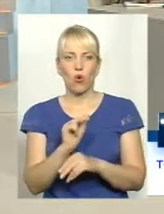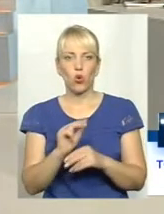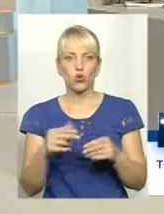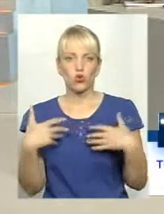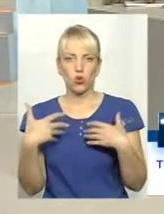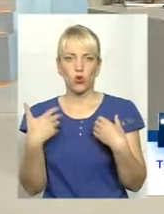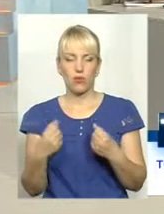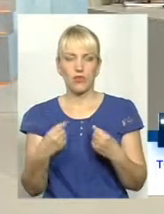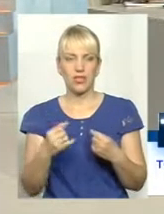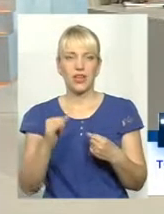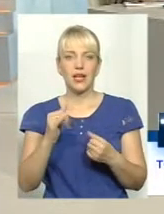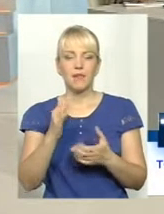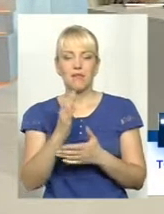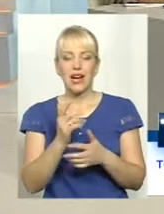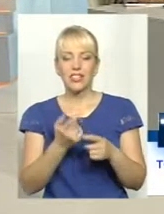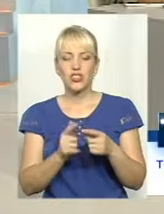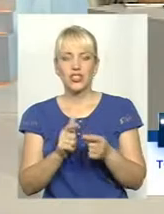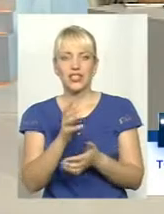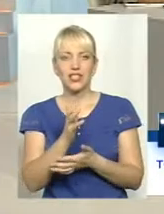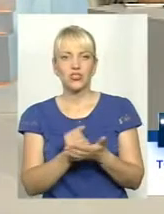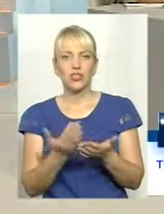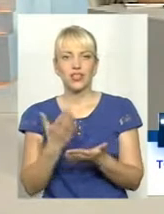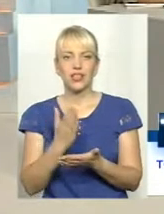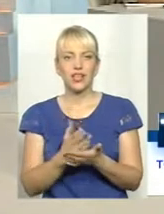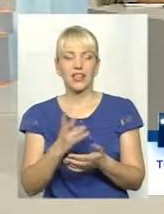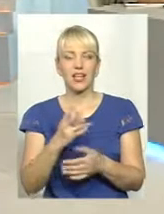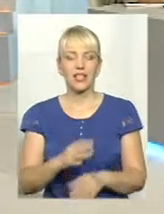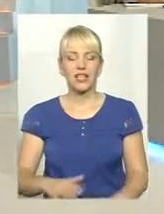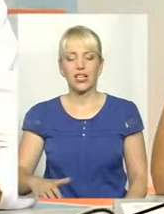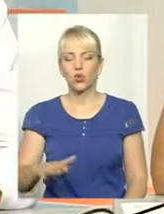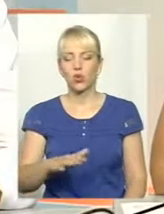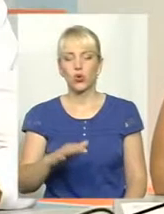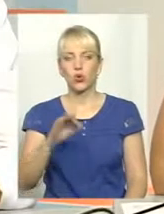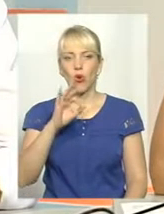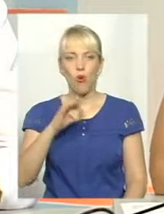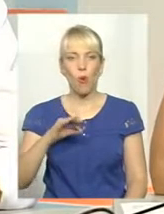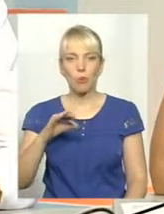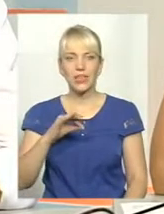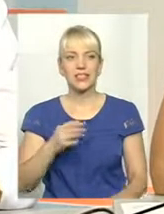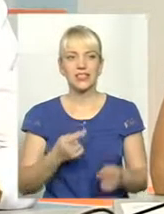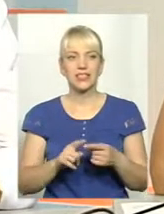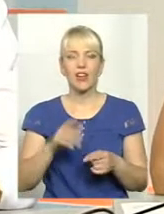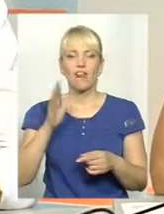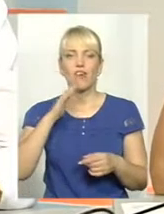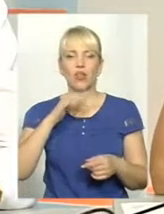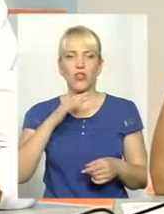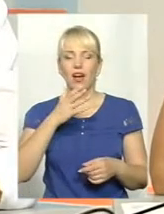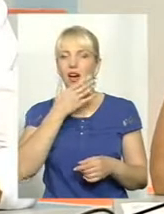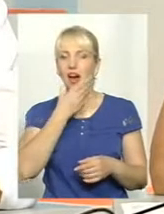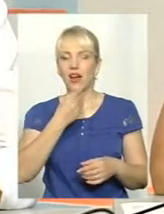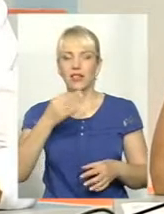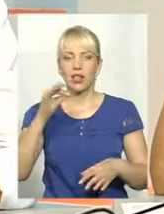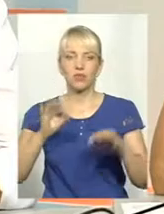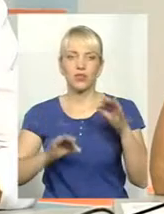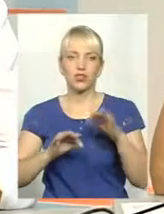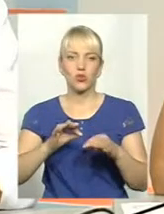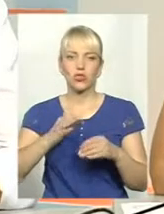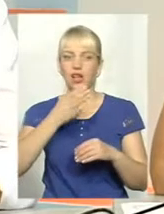виділили ще таку необхідність, як і такий напрямок важливий на території Хмельницької області, як здоров'я людей,